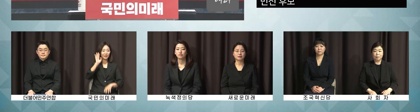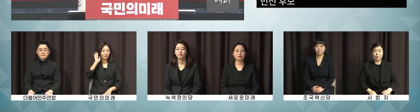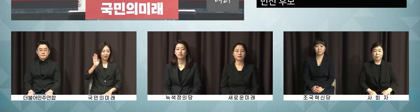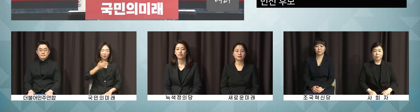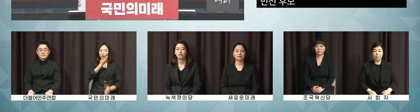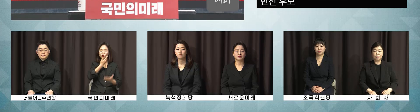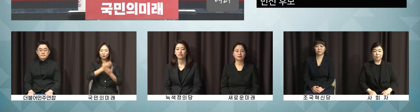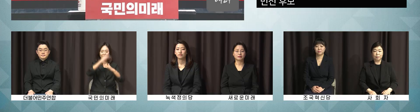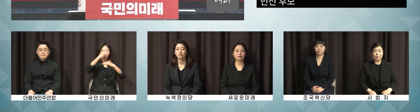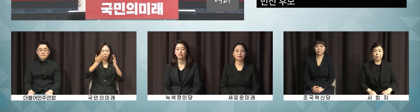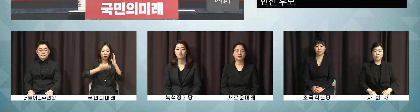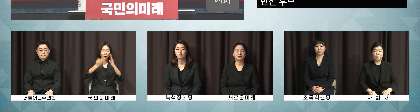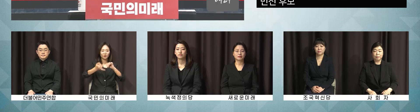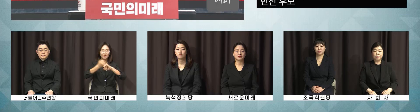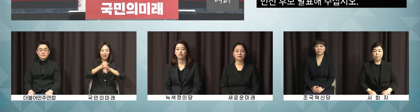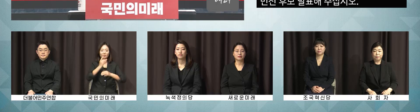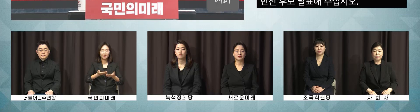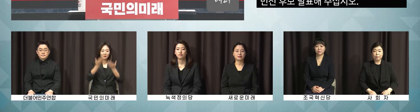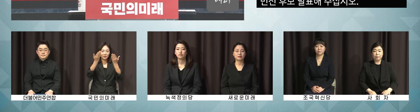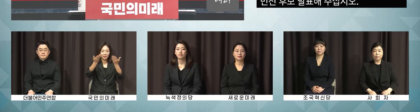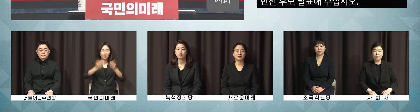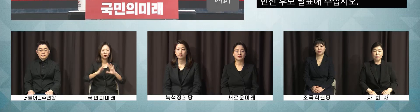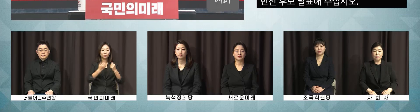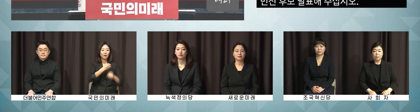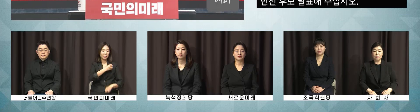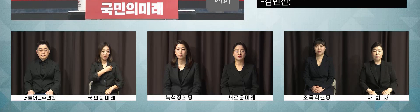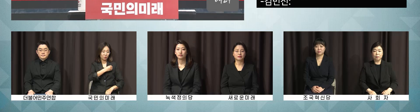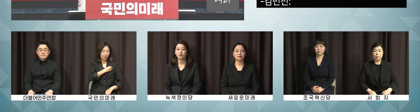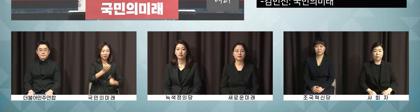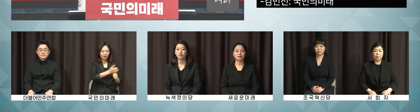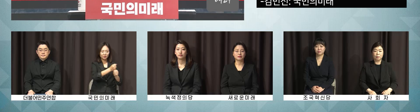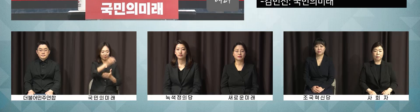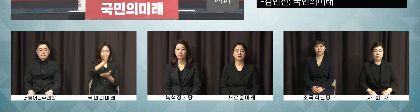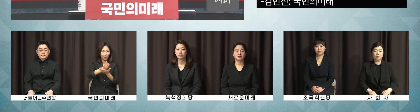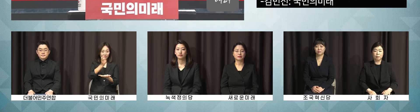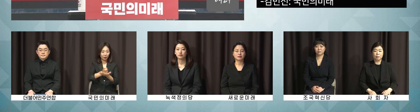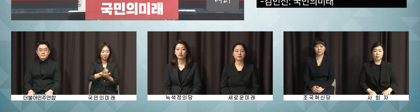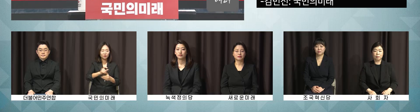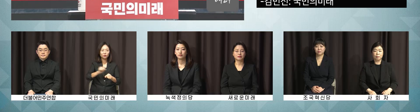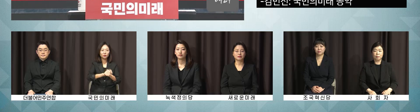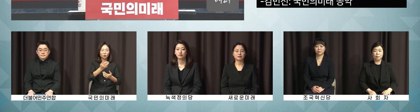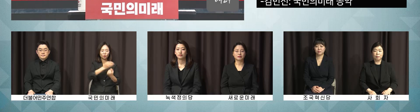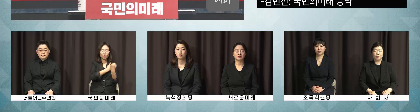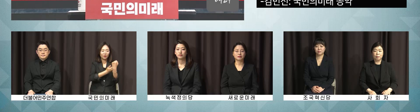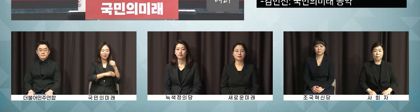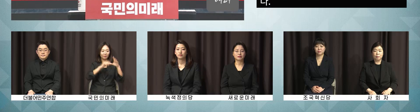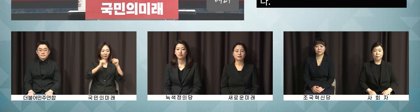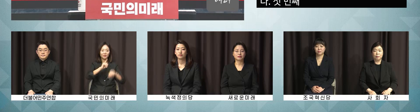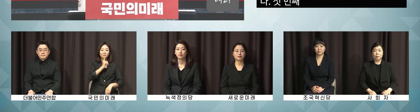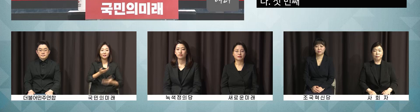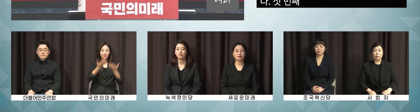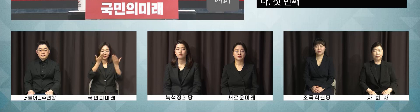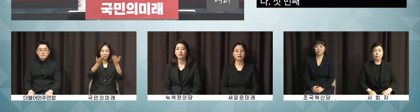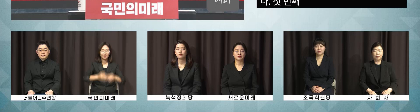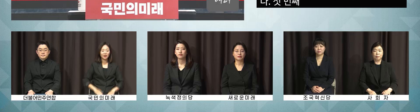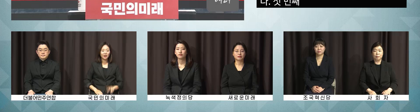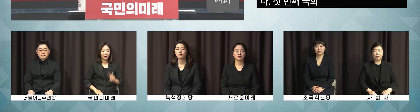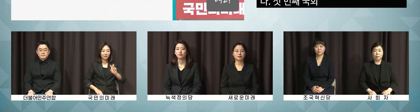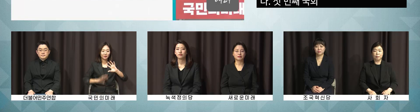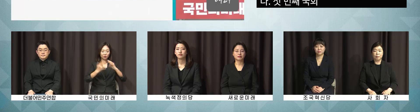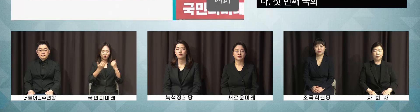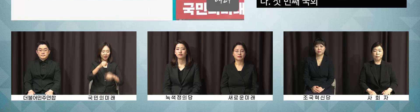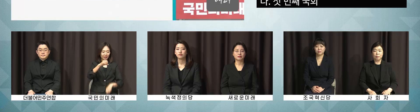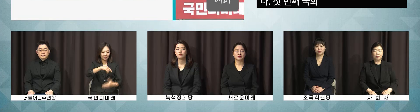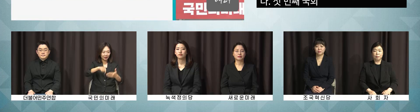공약 말씀드리겠습니다. 첫 번째, 국회의원의 불체포 특권 폐지를 추진하겠습니다. 21대 국회에는